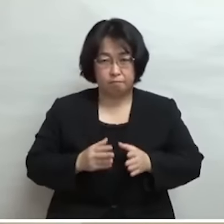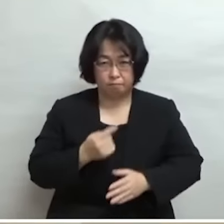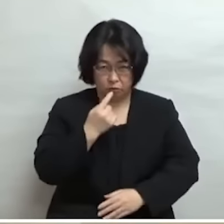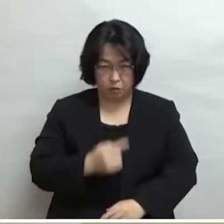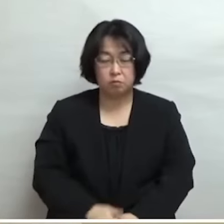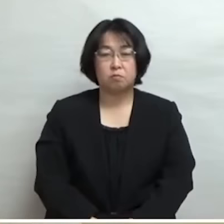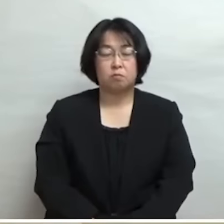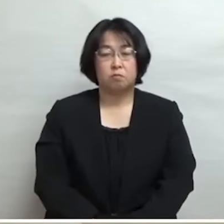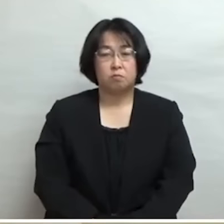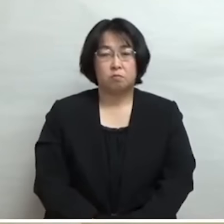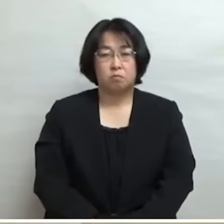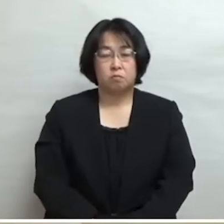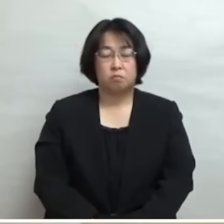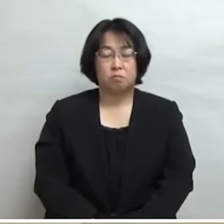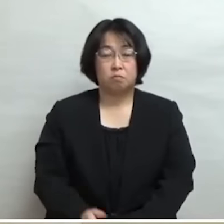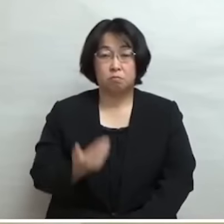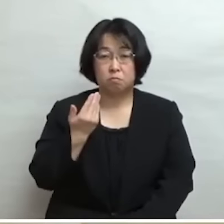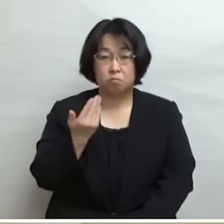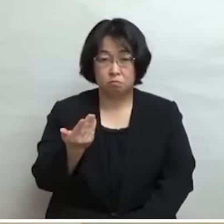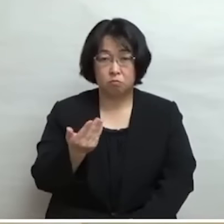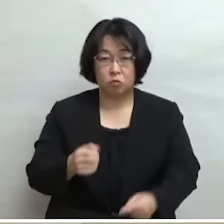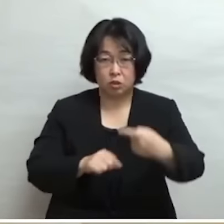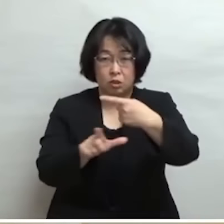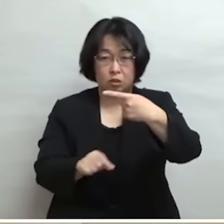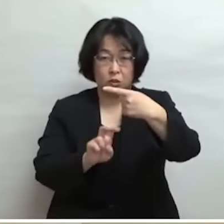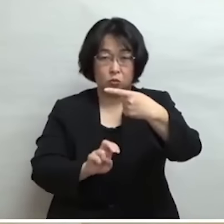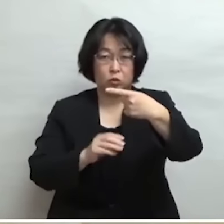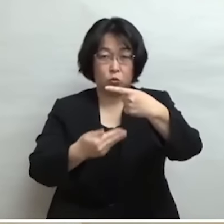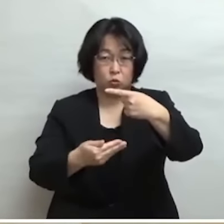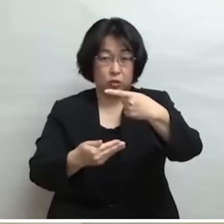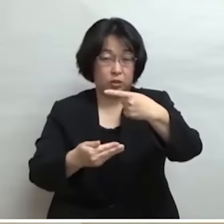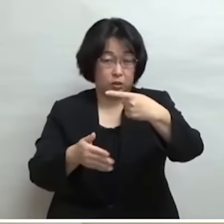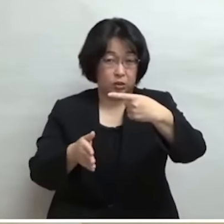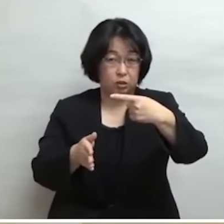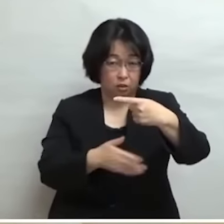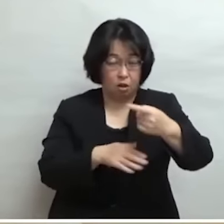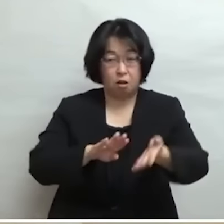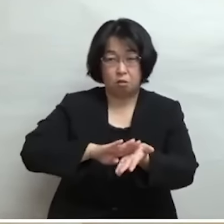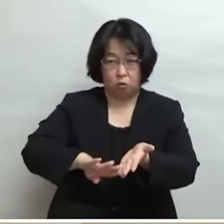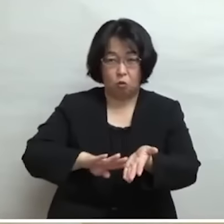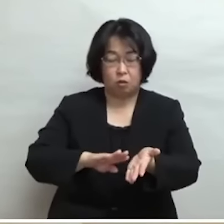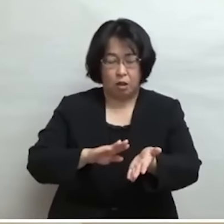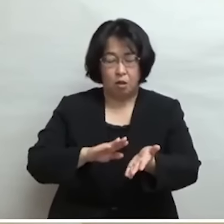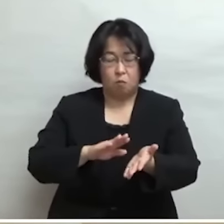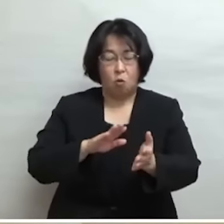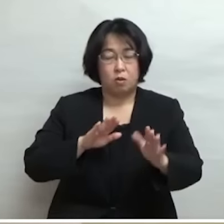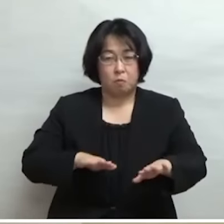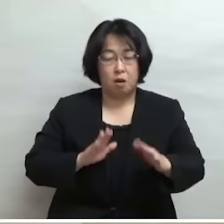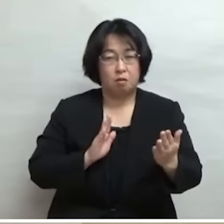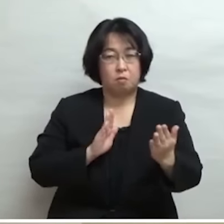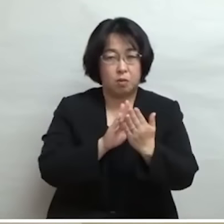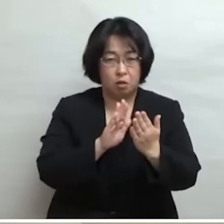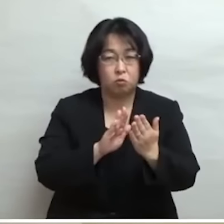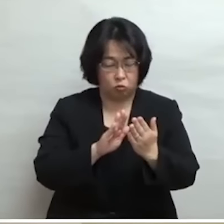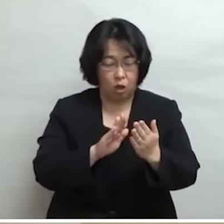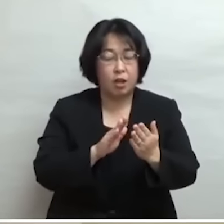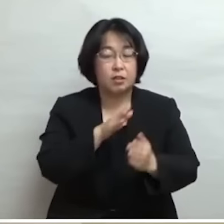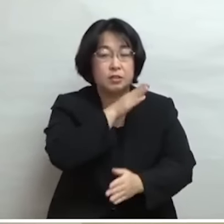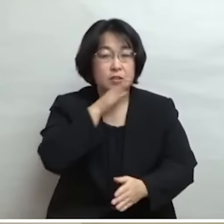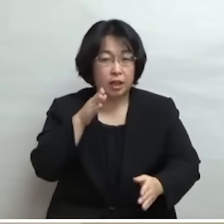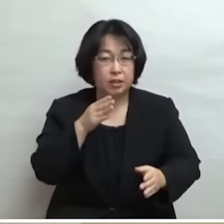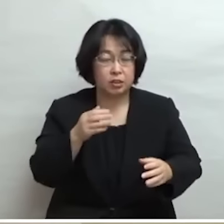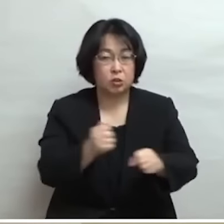で、1月29日からということで、日が迫っていますが、実際に、工事される方々